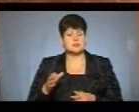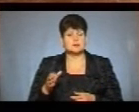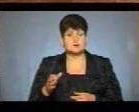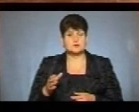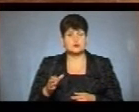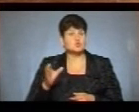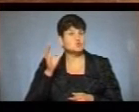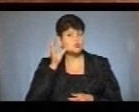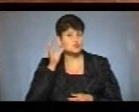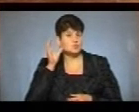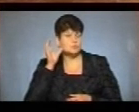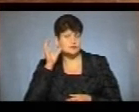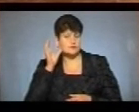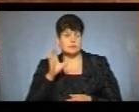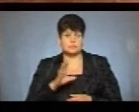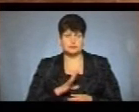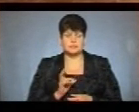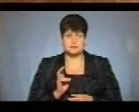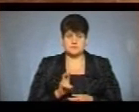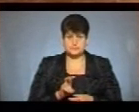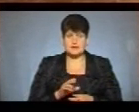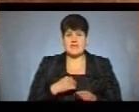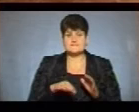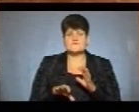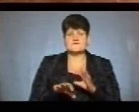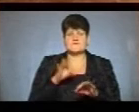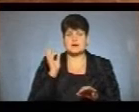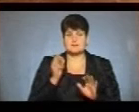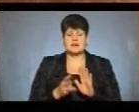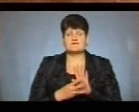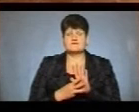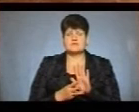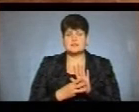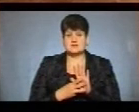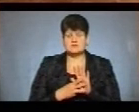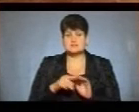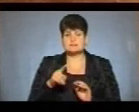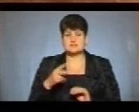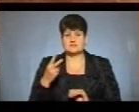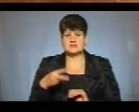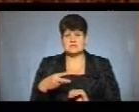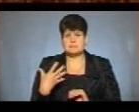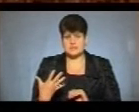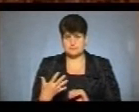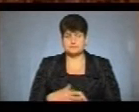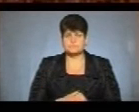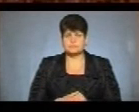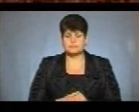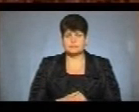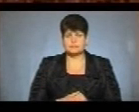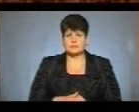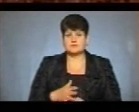вони прослуховування перейшли, і я вибрав 8 з 25. В Торонто